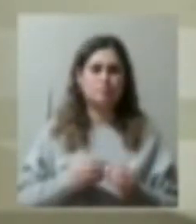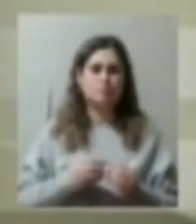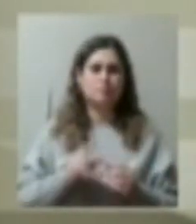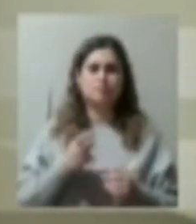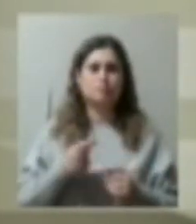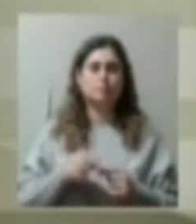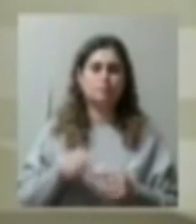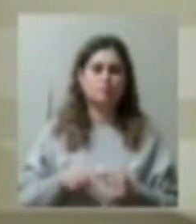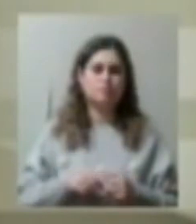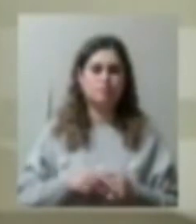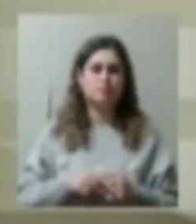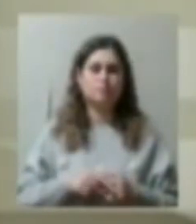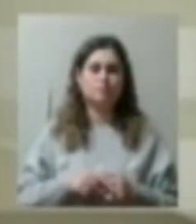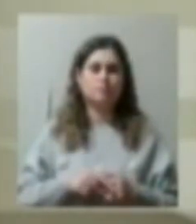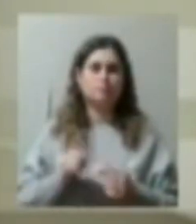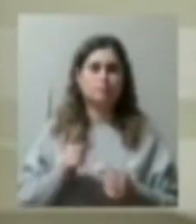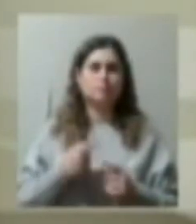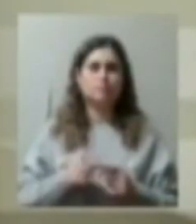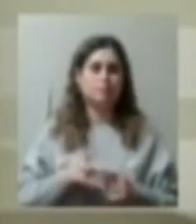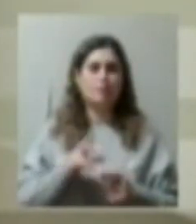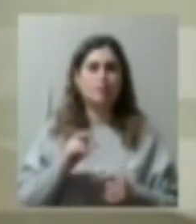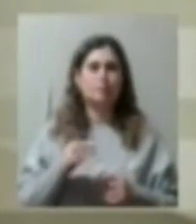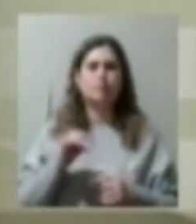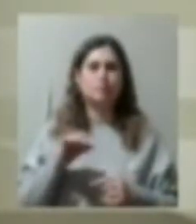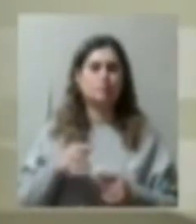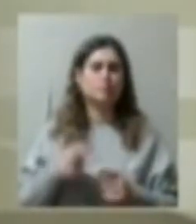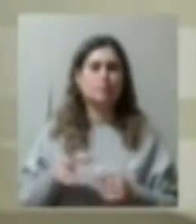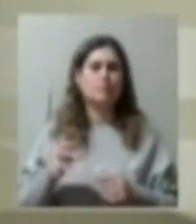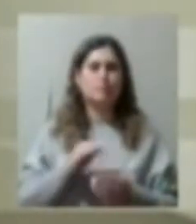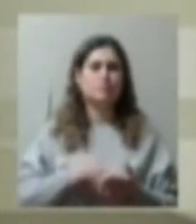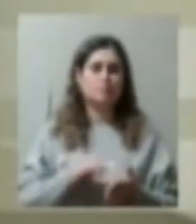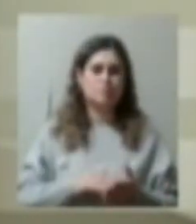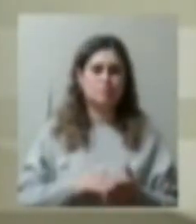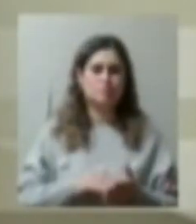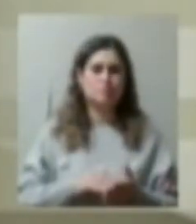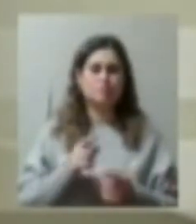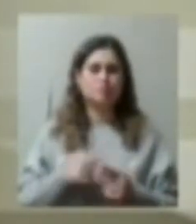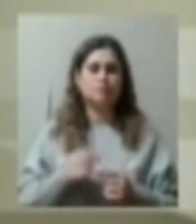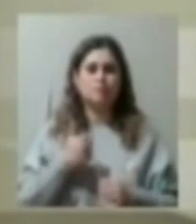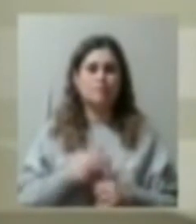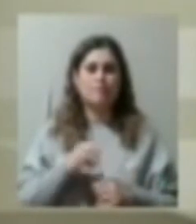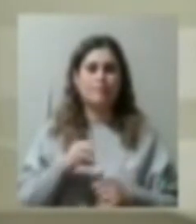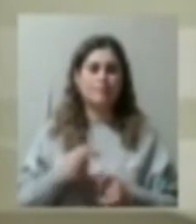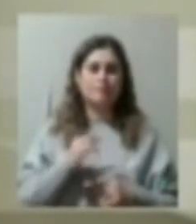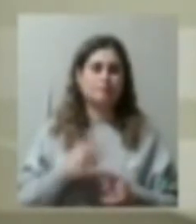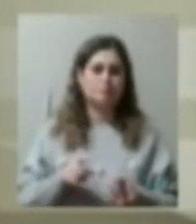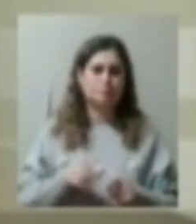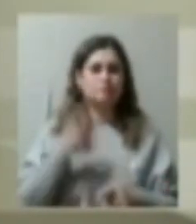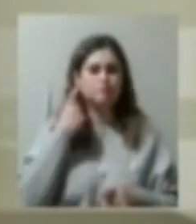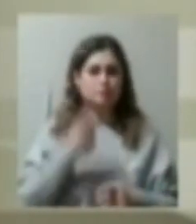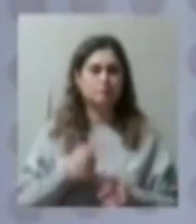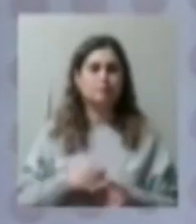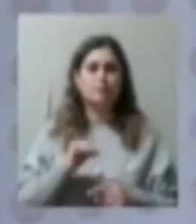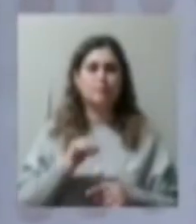що чому така незначна кількість, що не на всіх писали, так? Тому що головна мета акції була все-таки попередження,